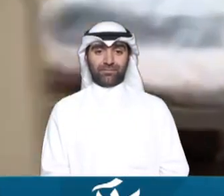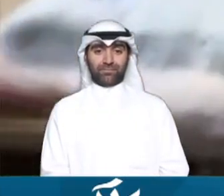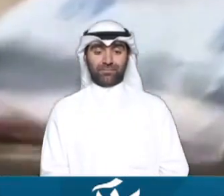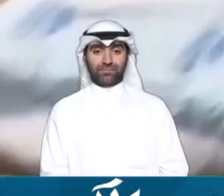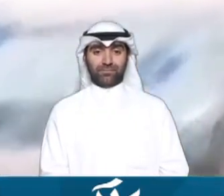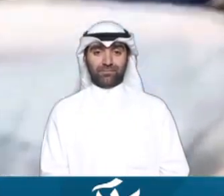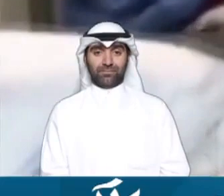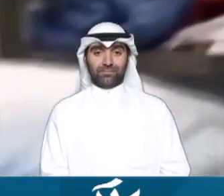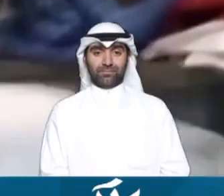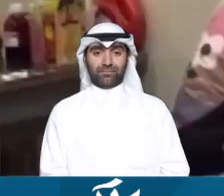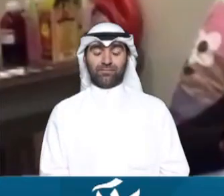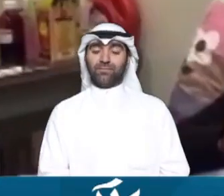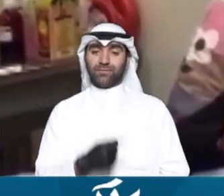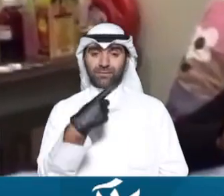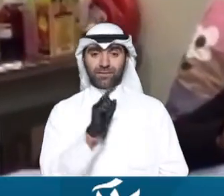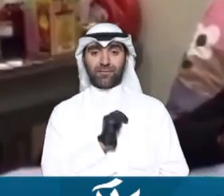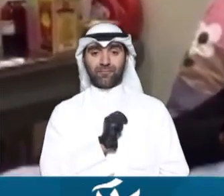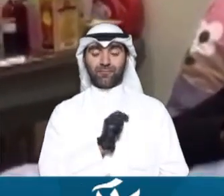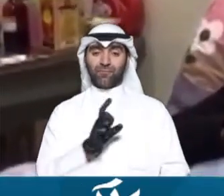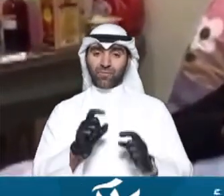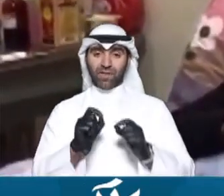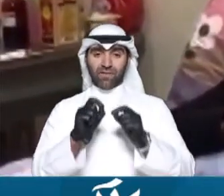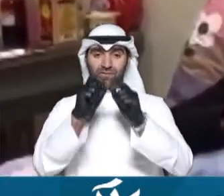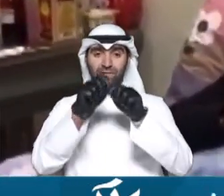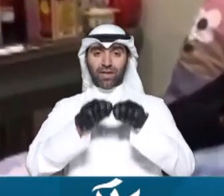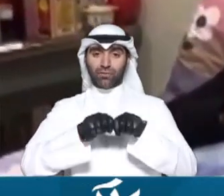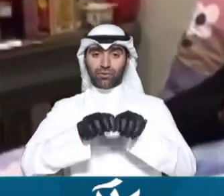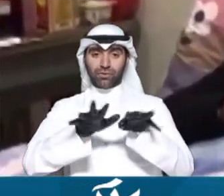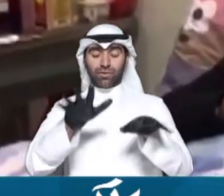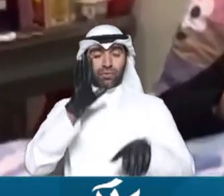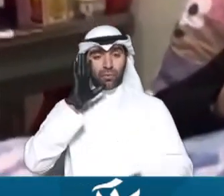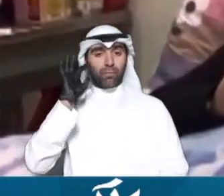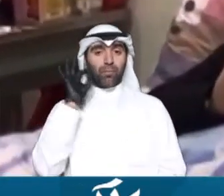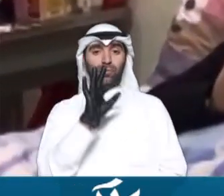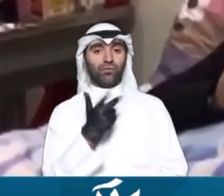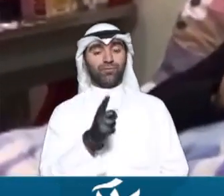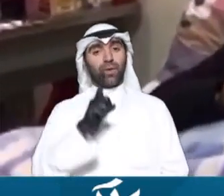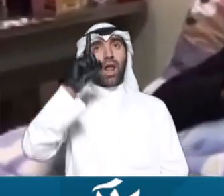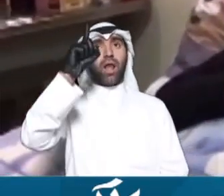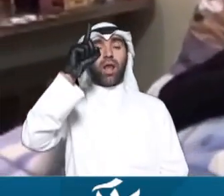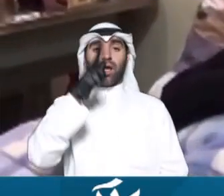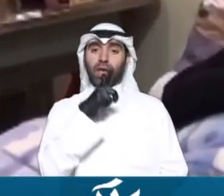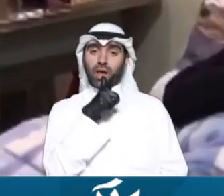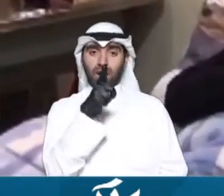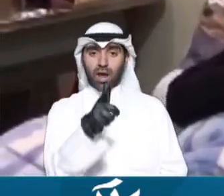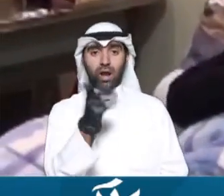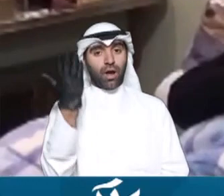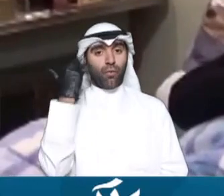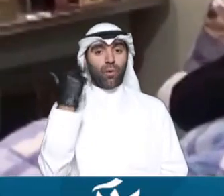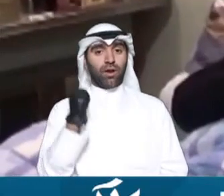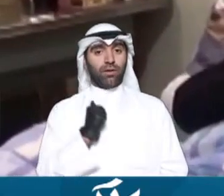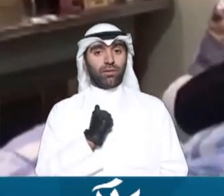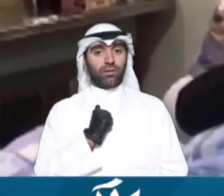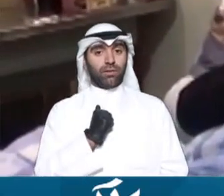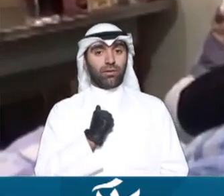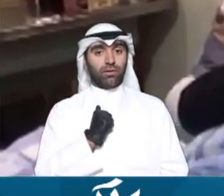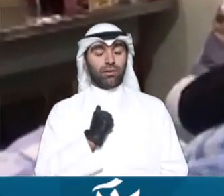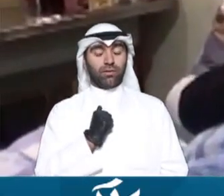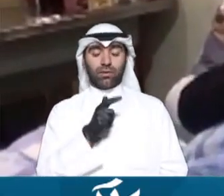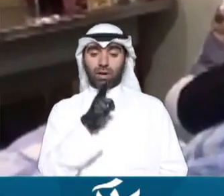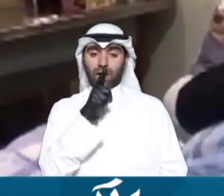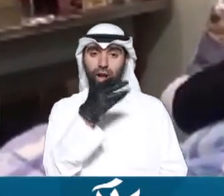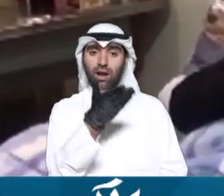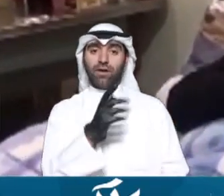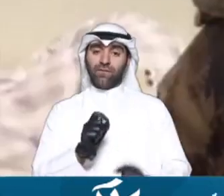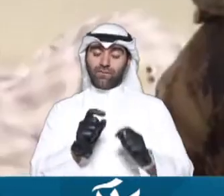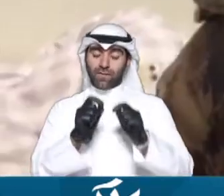الأوبئة والأمراض جند من جنود الرحمن، فقد ذكر في كتابه الحكيم: وما يعلم جنود ربك إلا هو، في